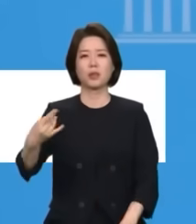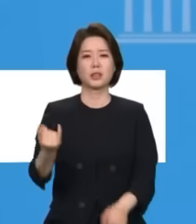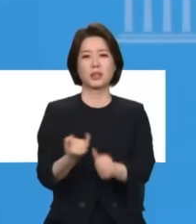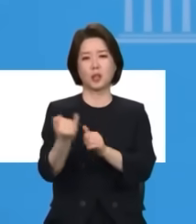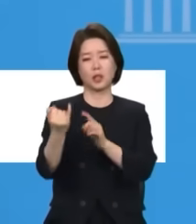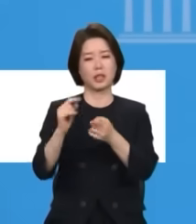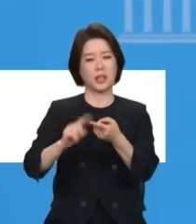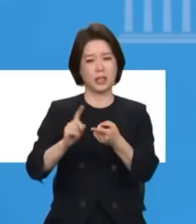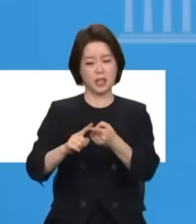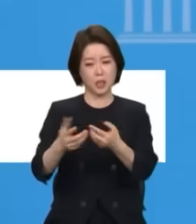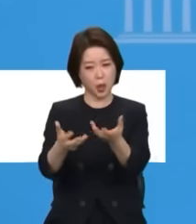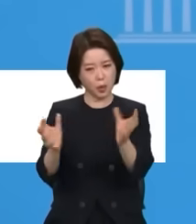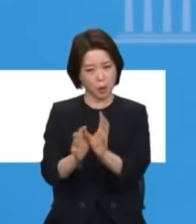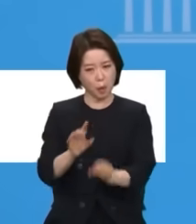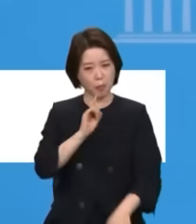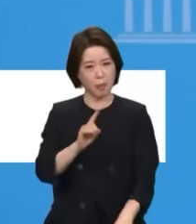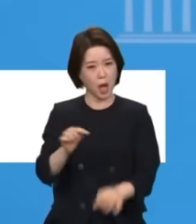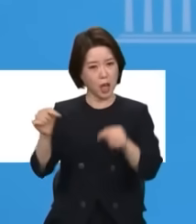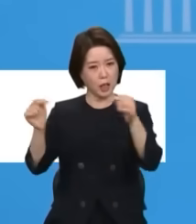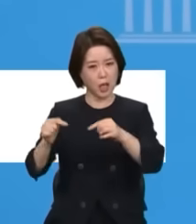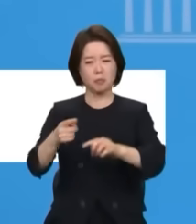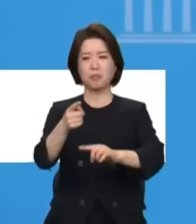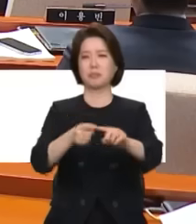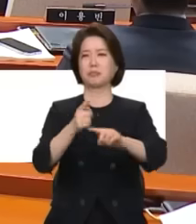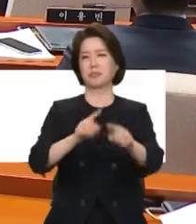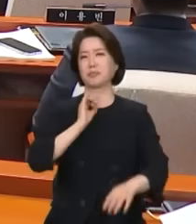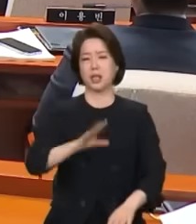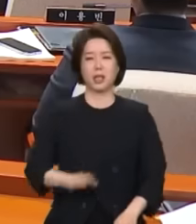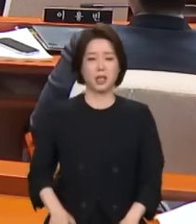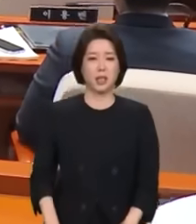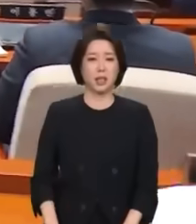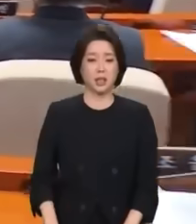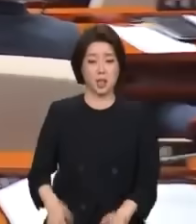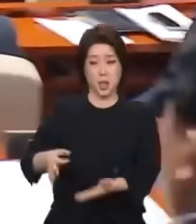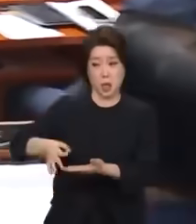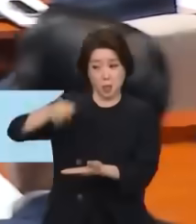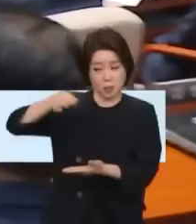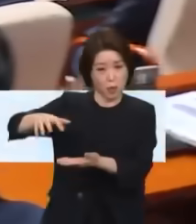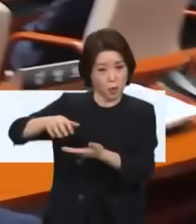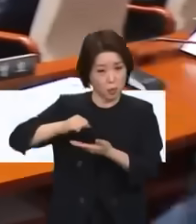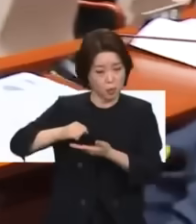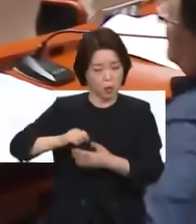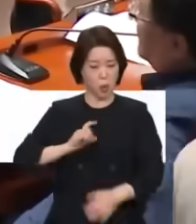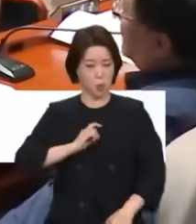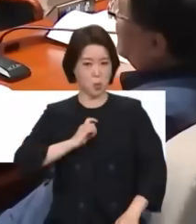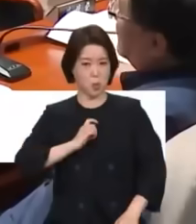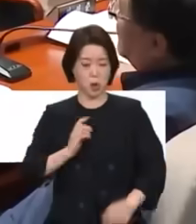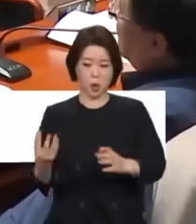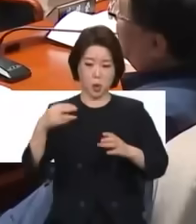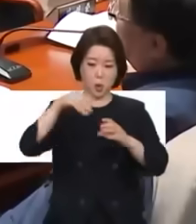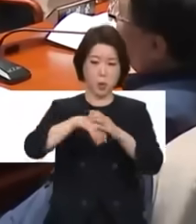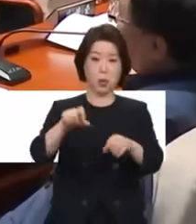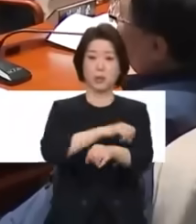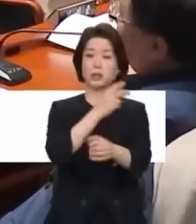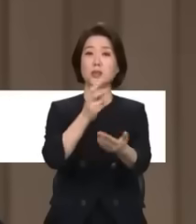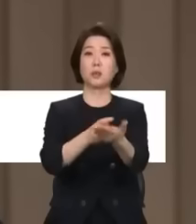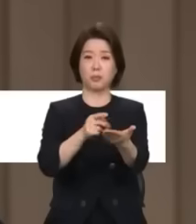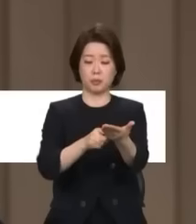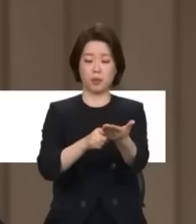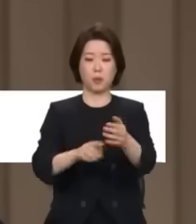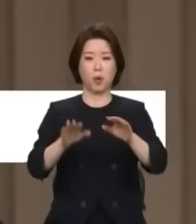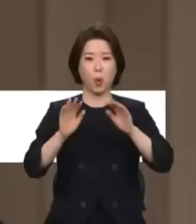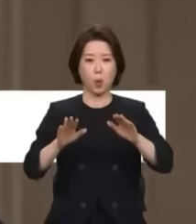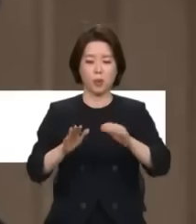부분만 논의되는 것은 반쪽짜리에 불과하다. 명품백 수수 의혹도 수사 대상에 넣은 김건희 여사 특검법을